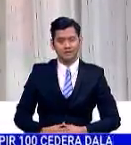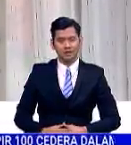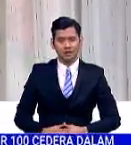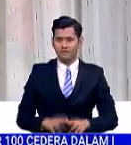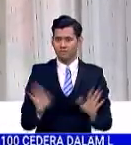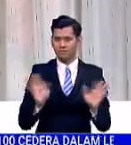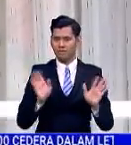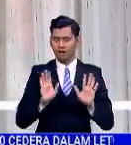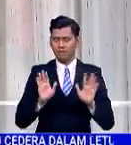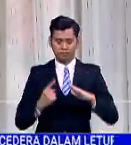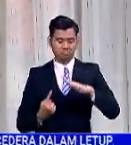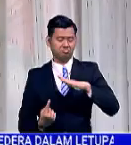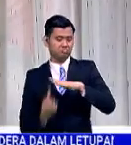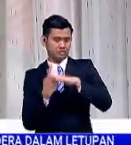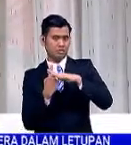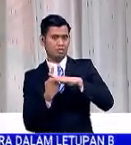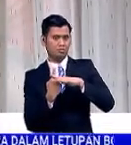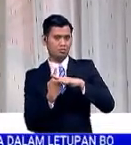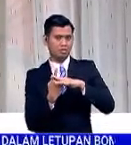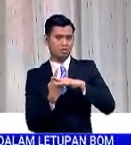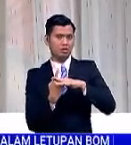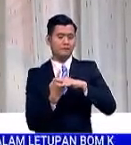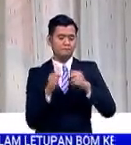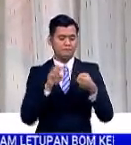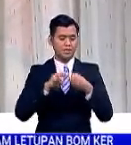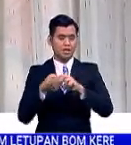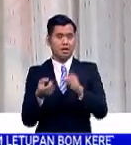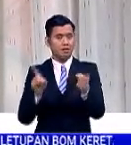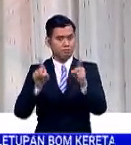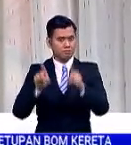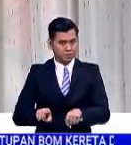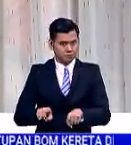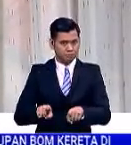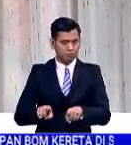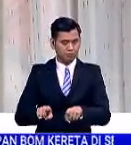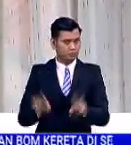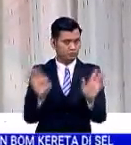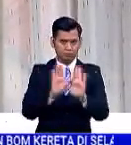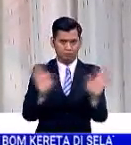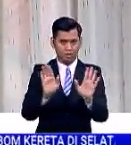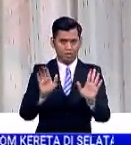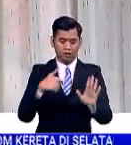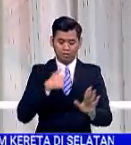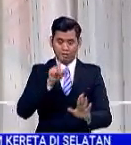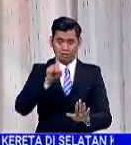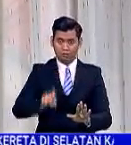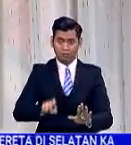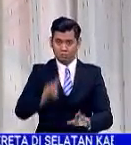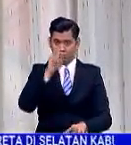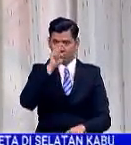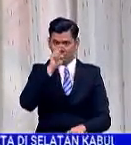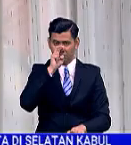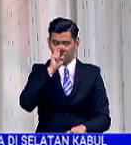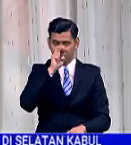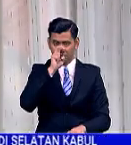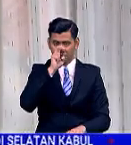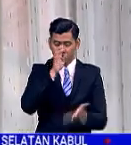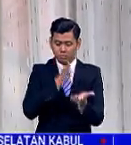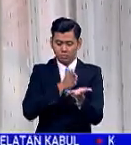Jangan menimbulkan birokratik dalam hal ini. Kita kena pergi very straightforward